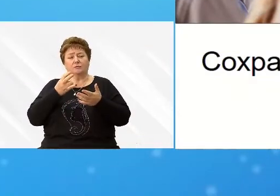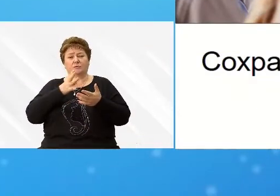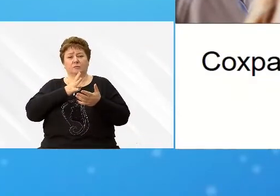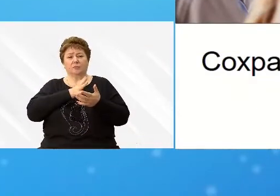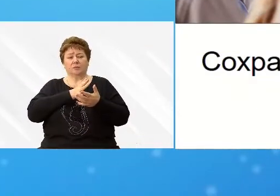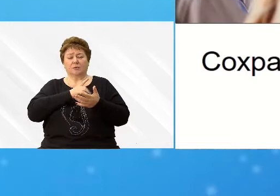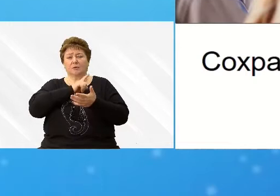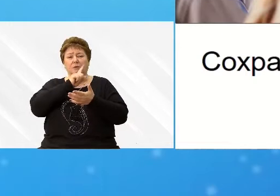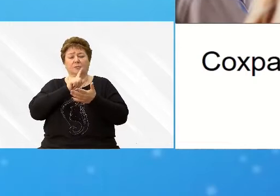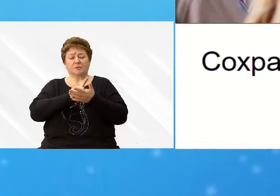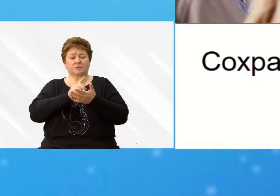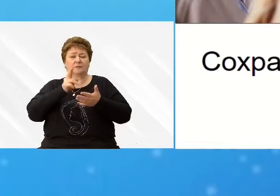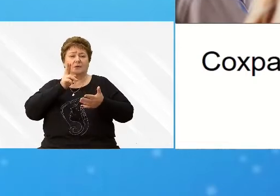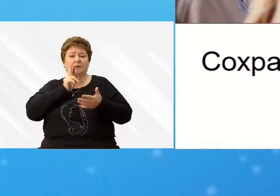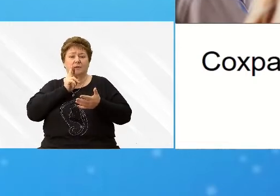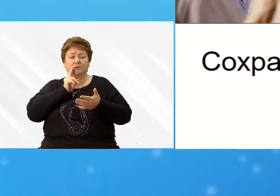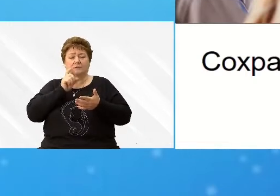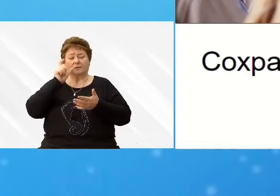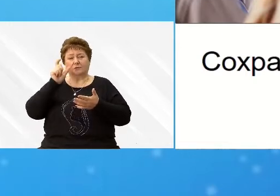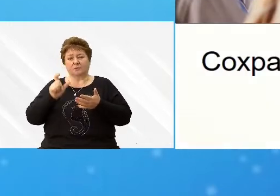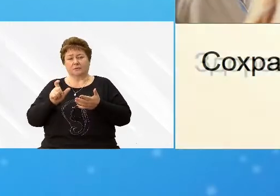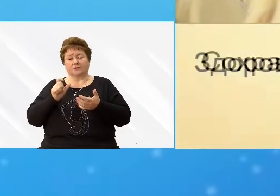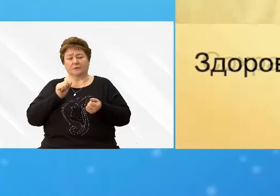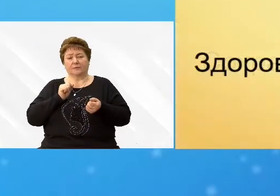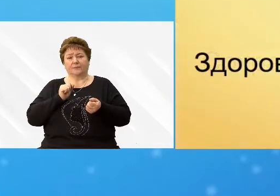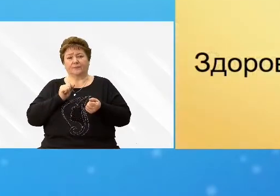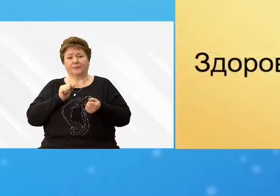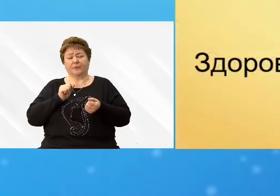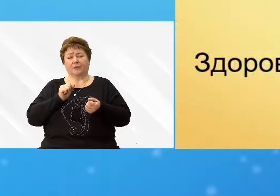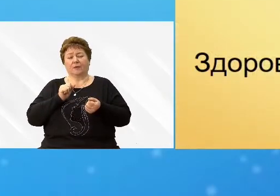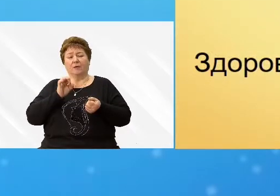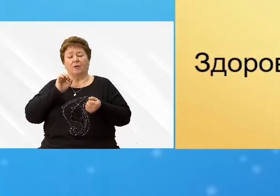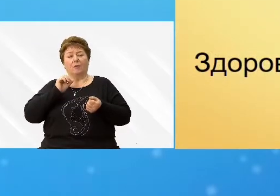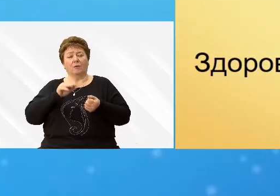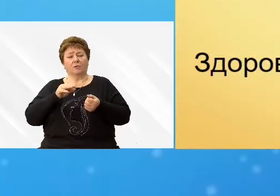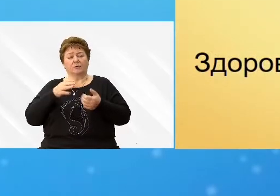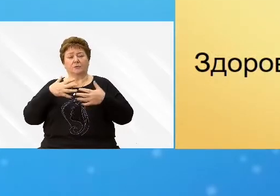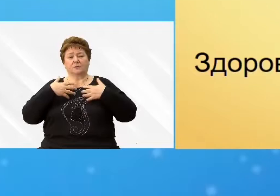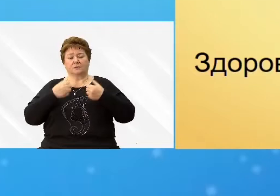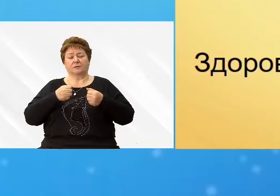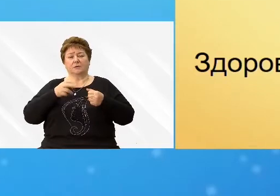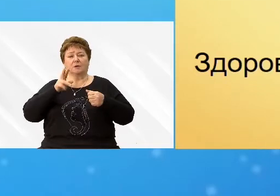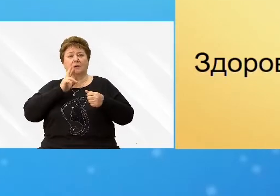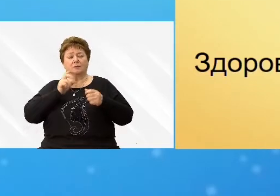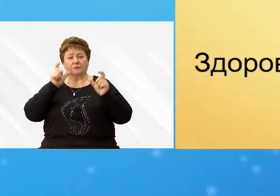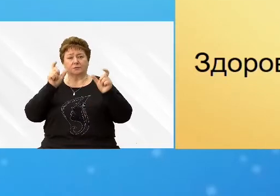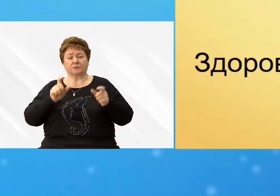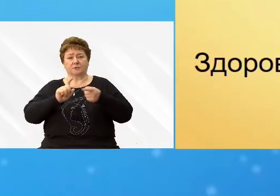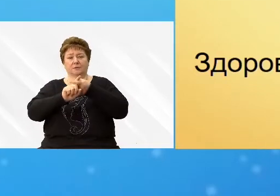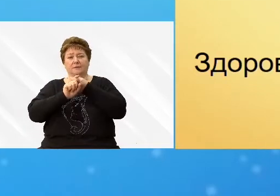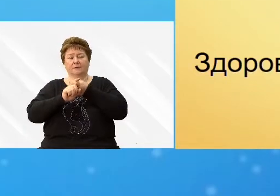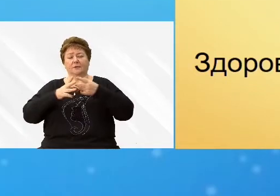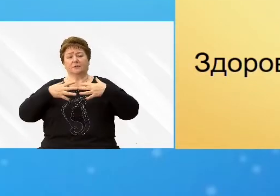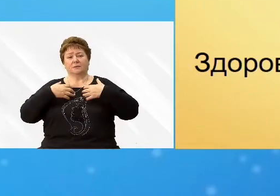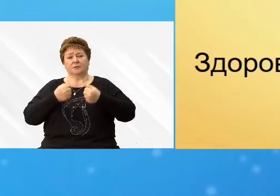обязанностью каждого гражданина ведь от здоровья каждого человека зависит